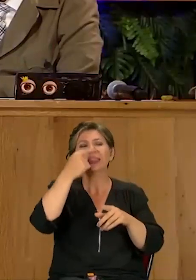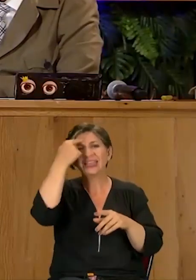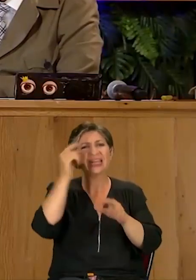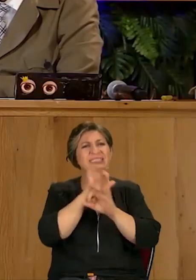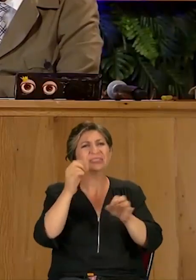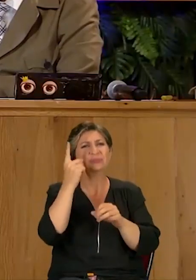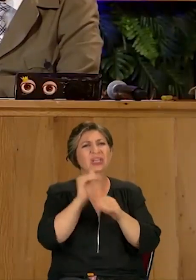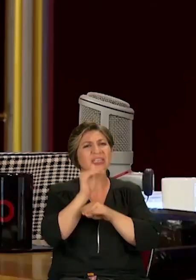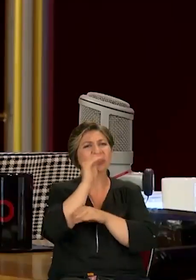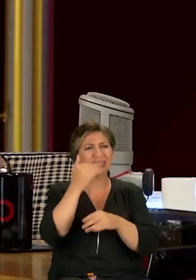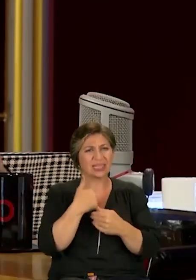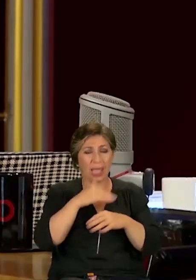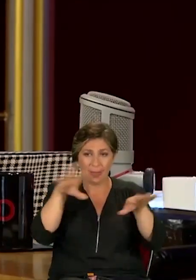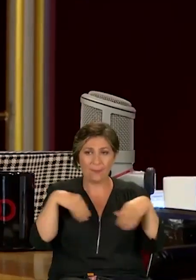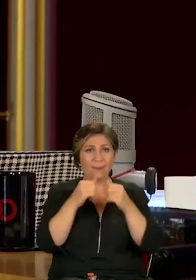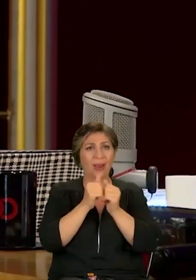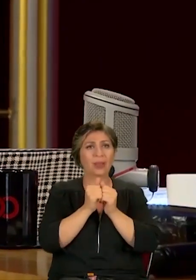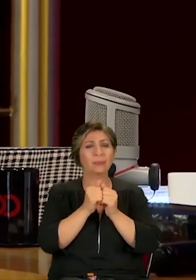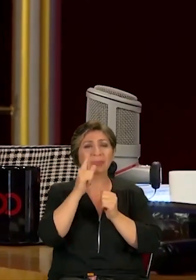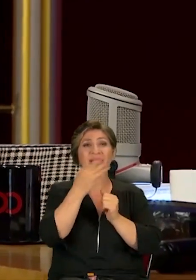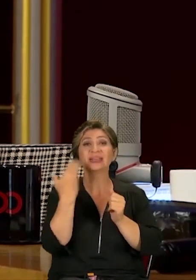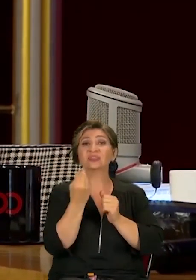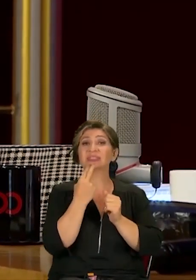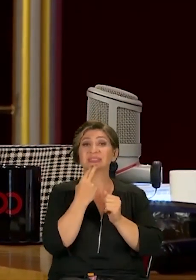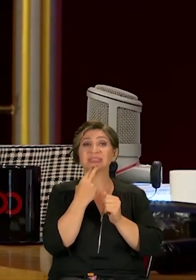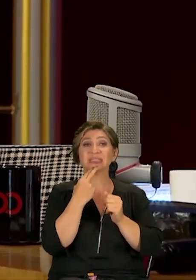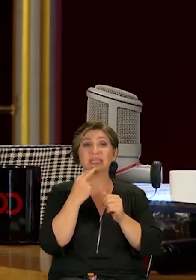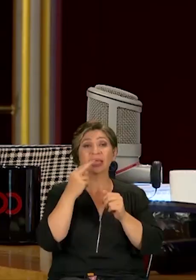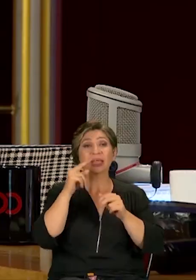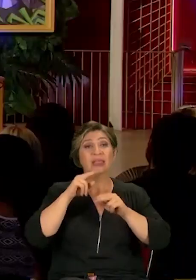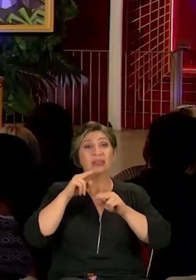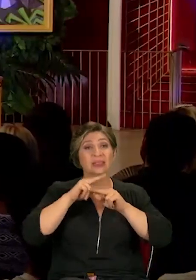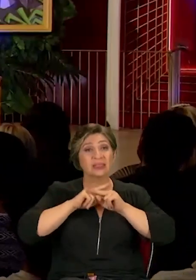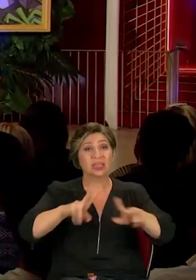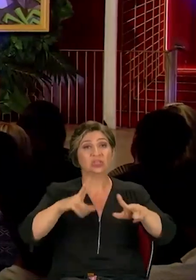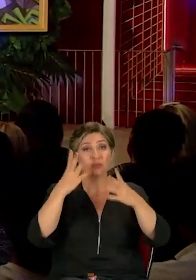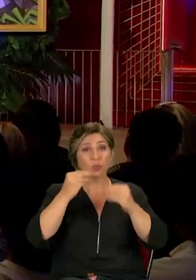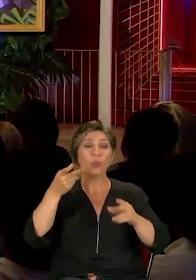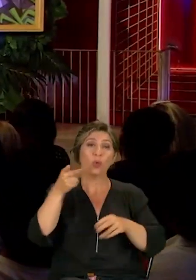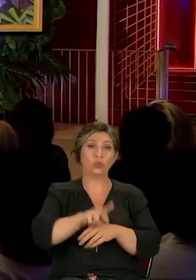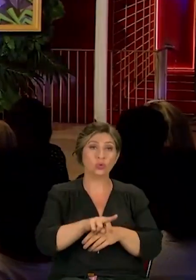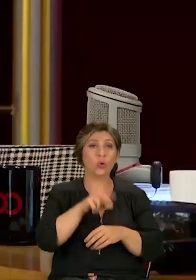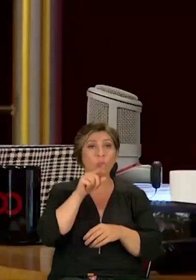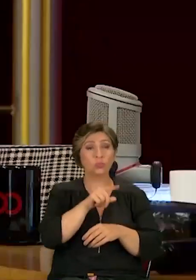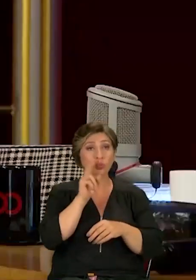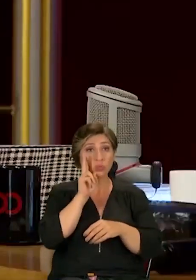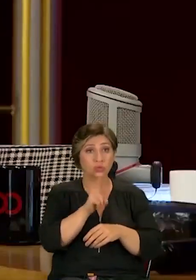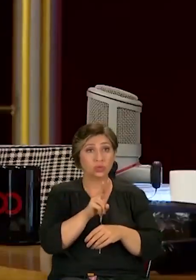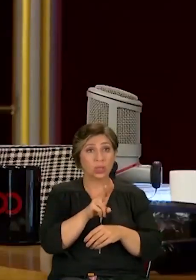şey yaşadık yani hep beraber. Bir genç kız tecavüze uğrayıp öldürülüyor. Bunun